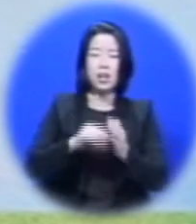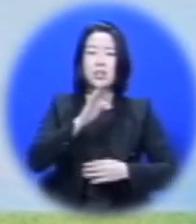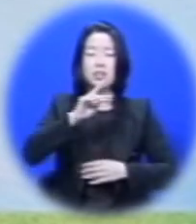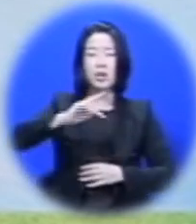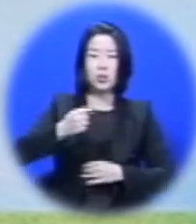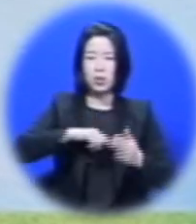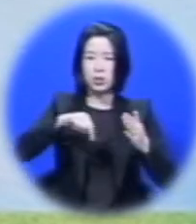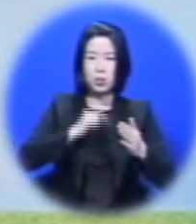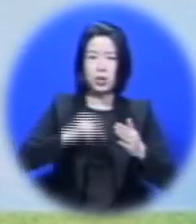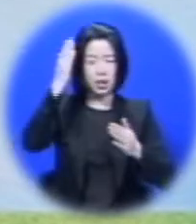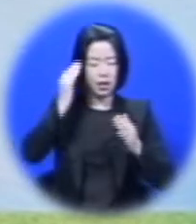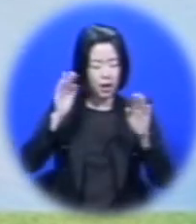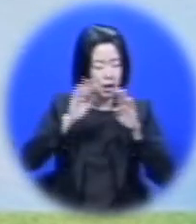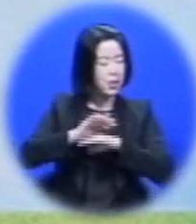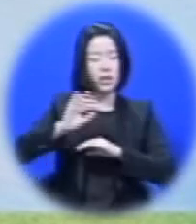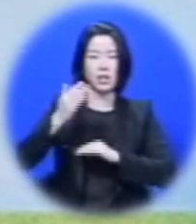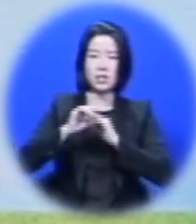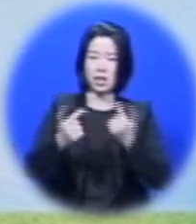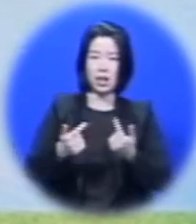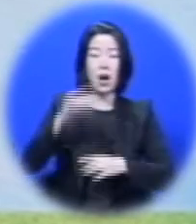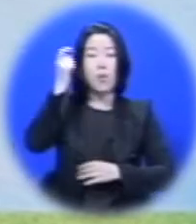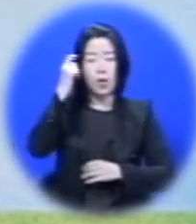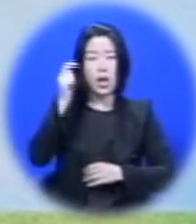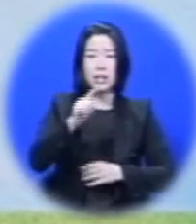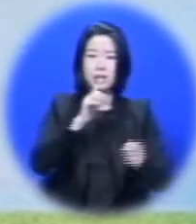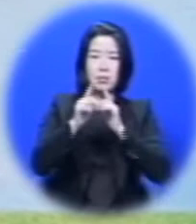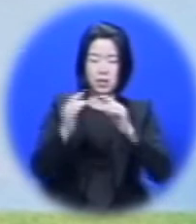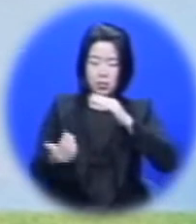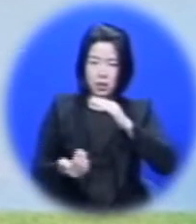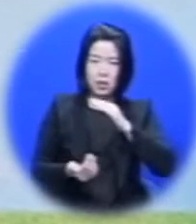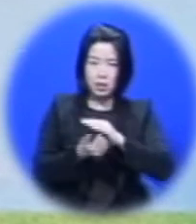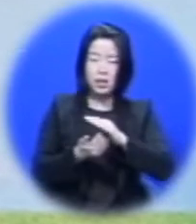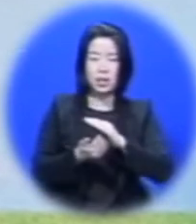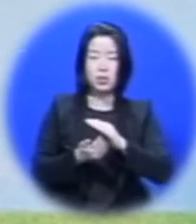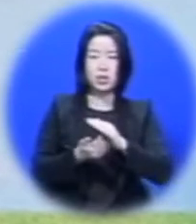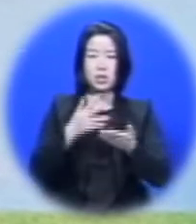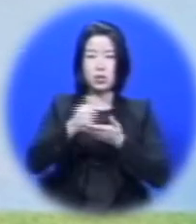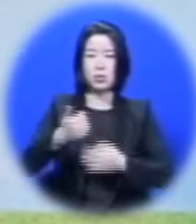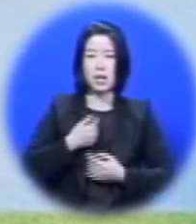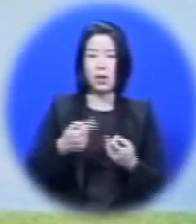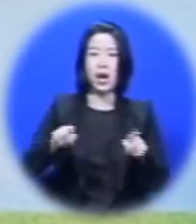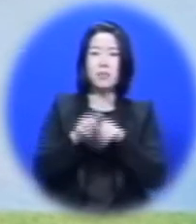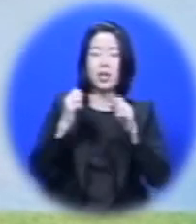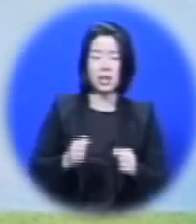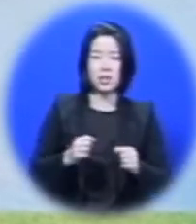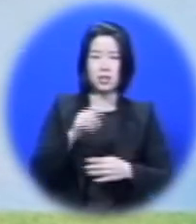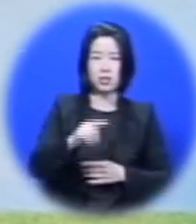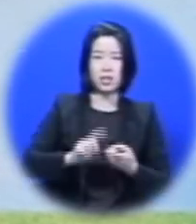않습니다. 왜? 그 말씀을 능히 이루실 그 주님이 나와 함께 계시는 것을 내가 알기